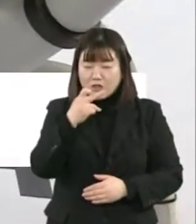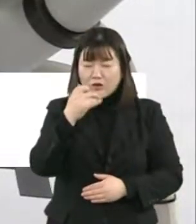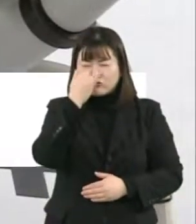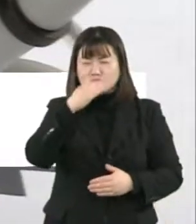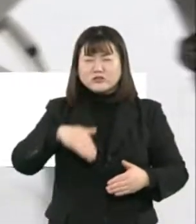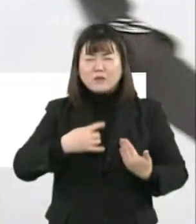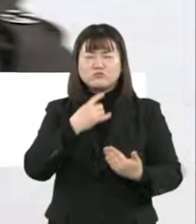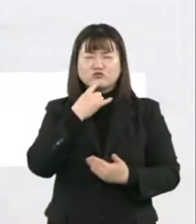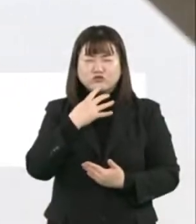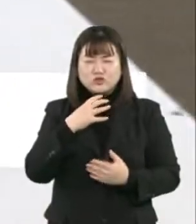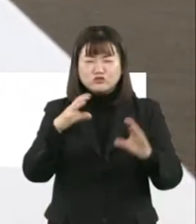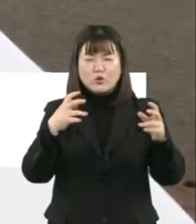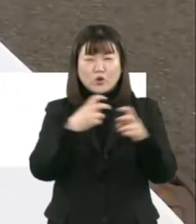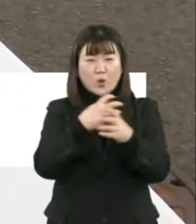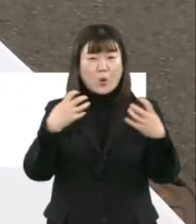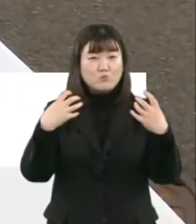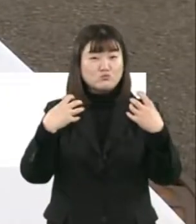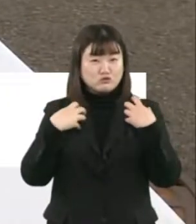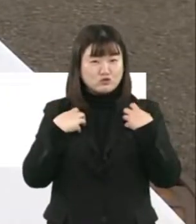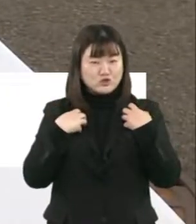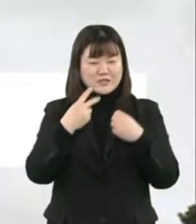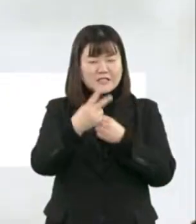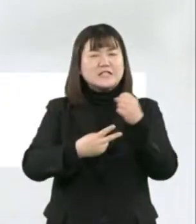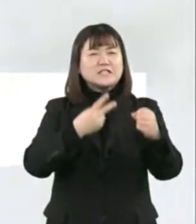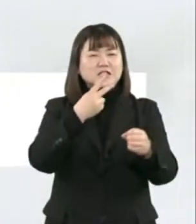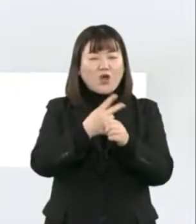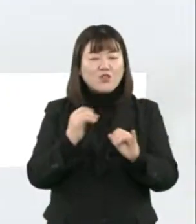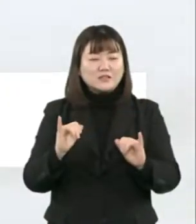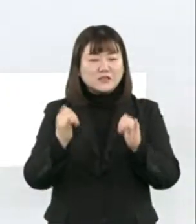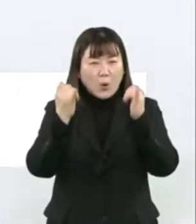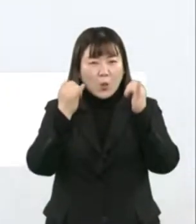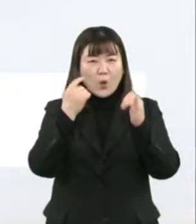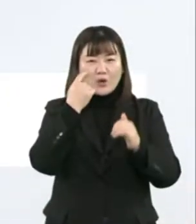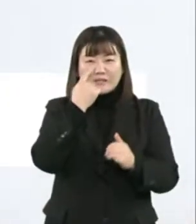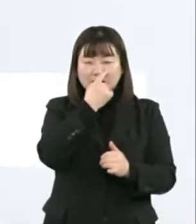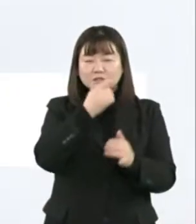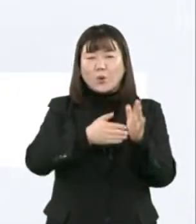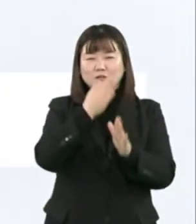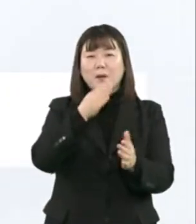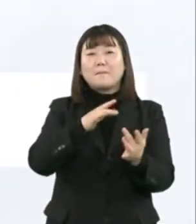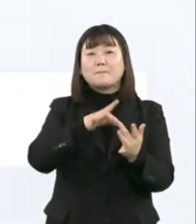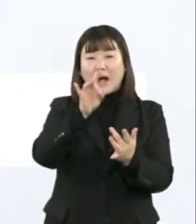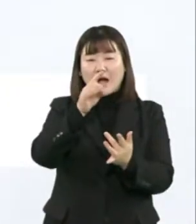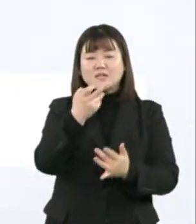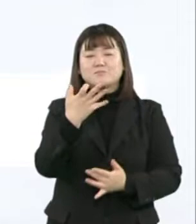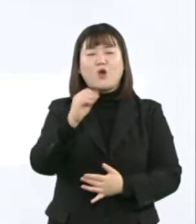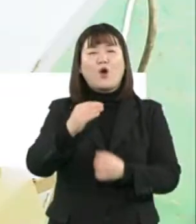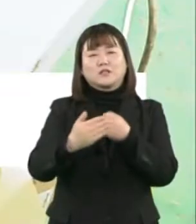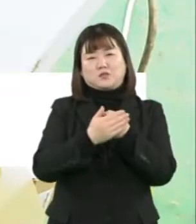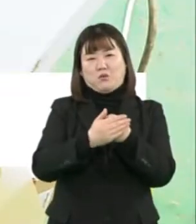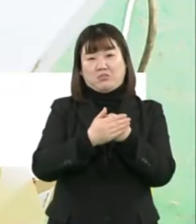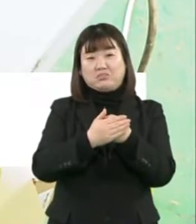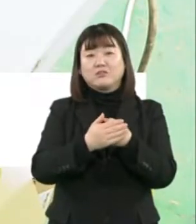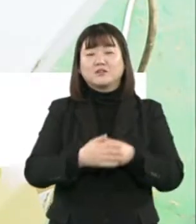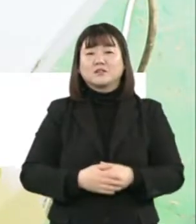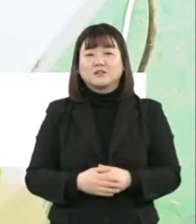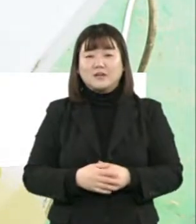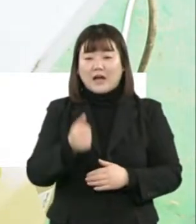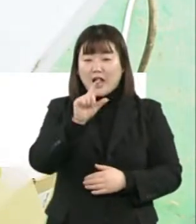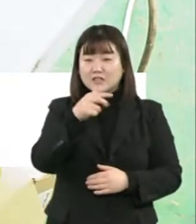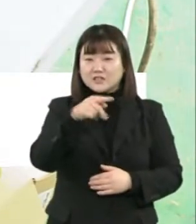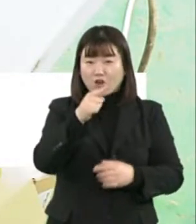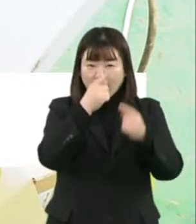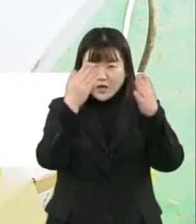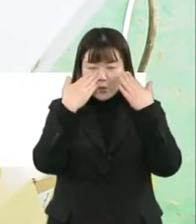유일하게 국토교통부가 주관한 2년 연속 들어온 실증 도시 로 선정돼 12억 원을 지원받게 되었으며 단서 대화